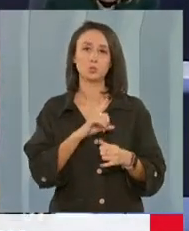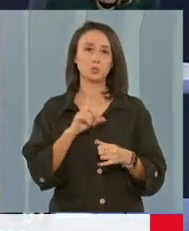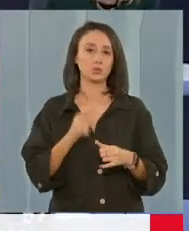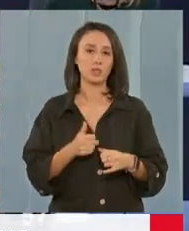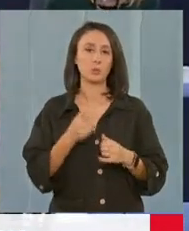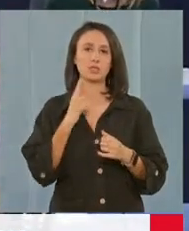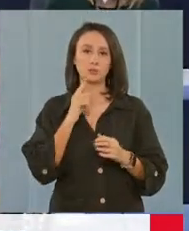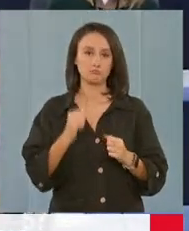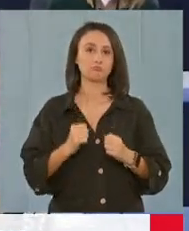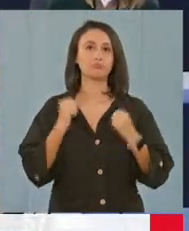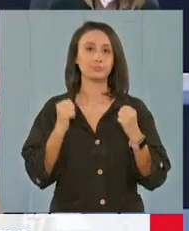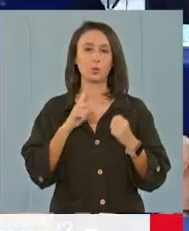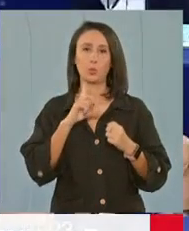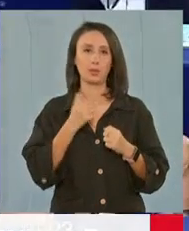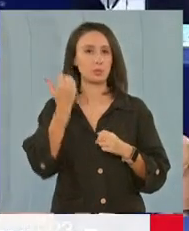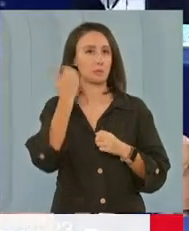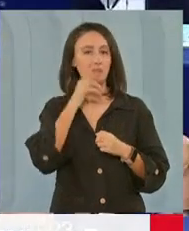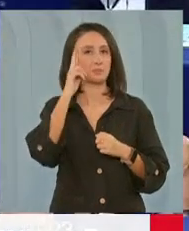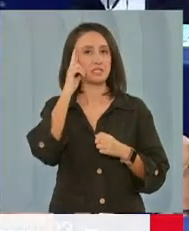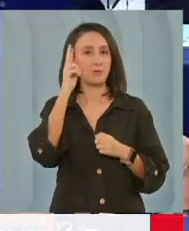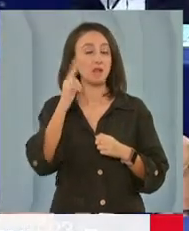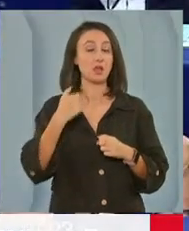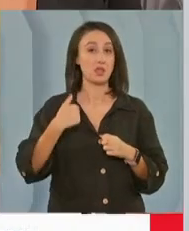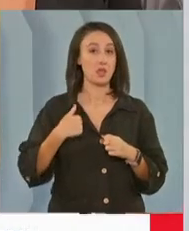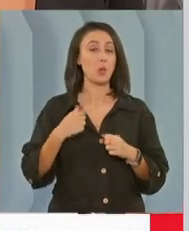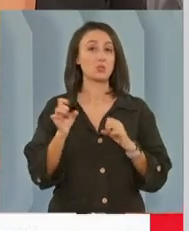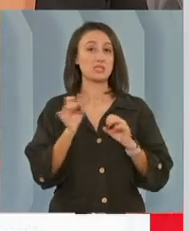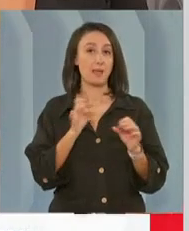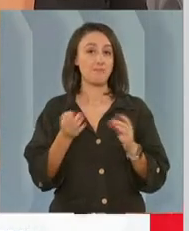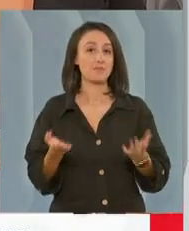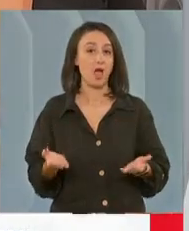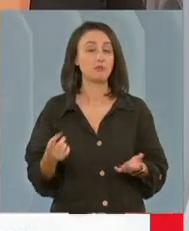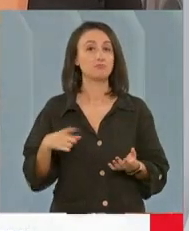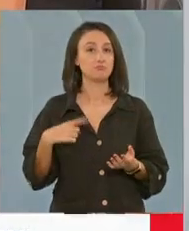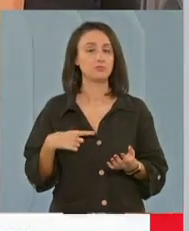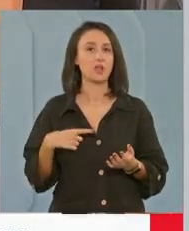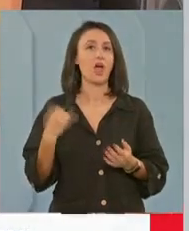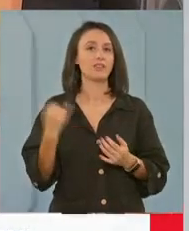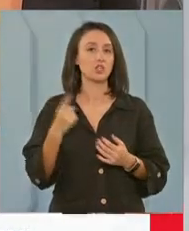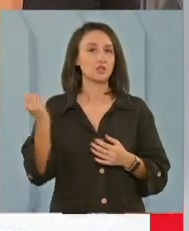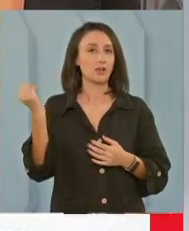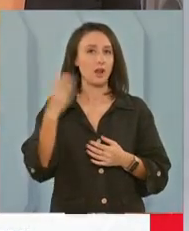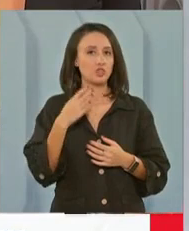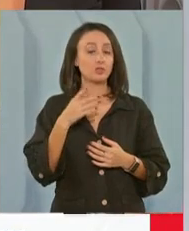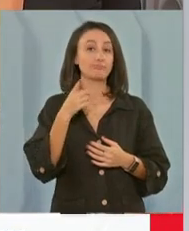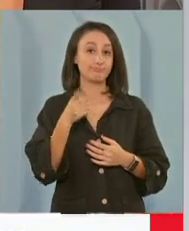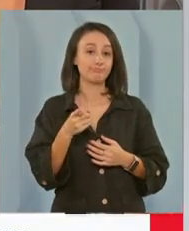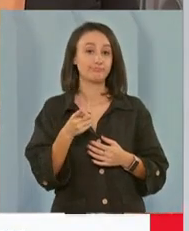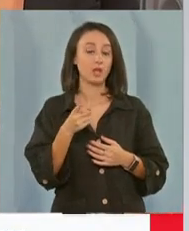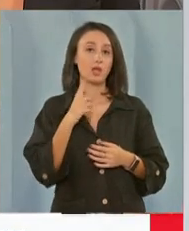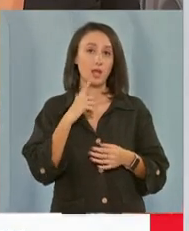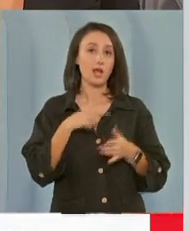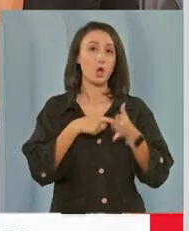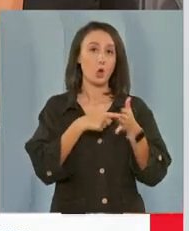să disperăm, nu trebuie să ne pierdem speranța. E un semnal. A venit acest duș rece cu o recomandare. Este